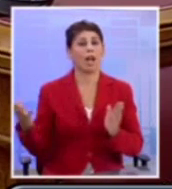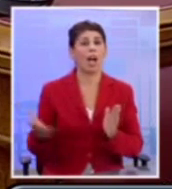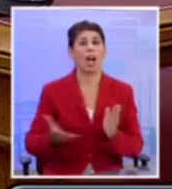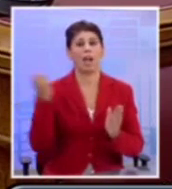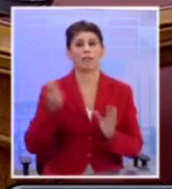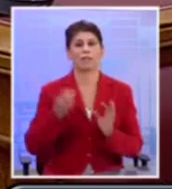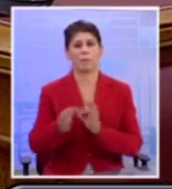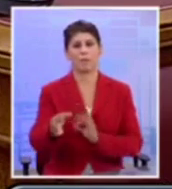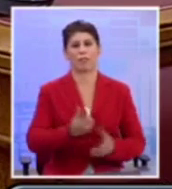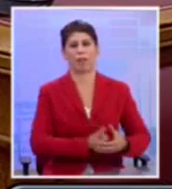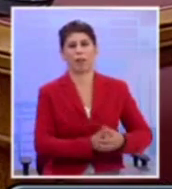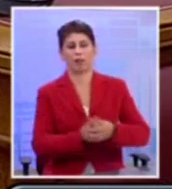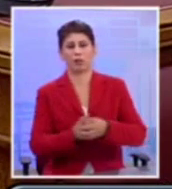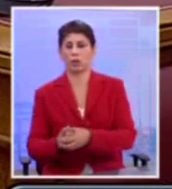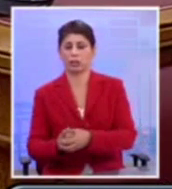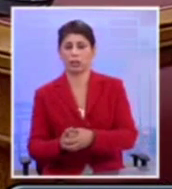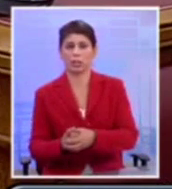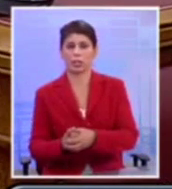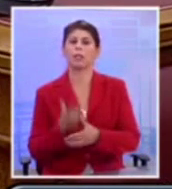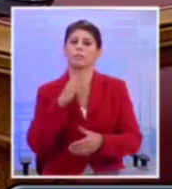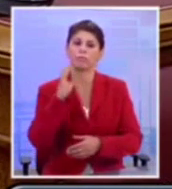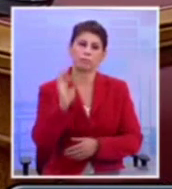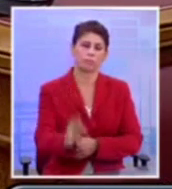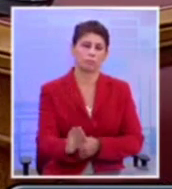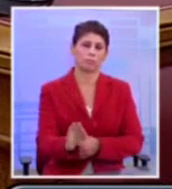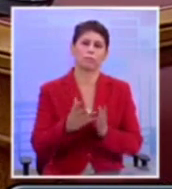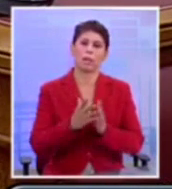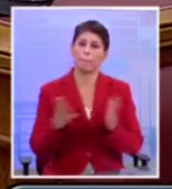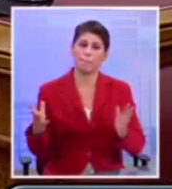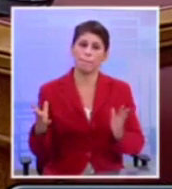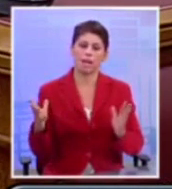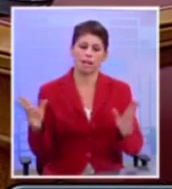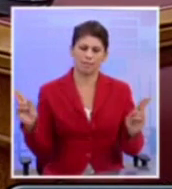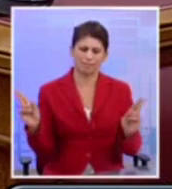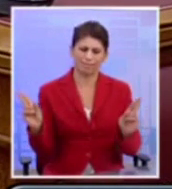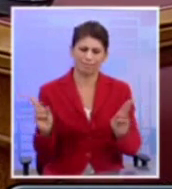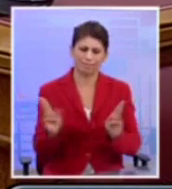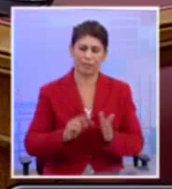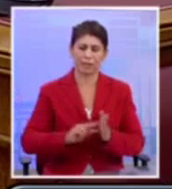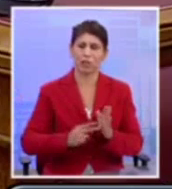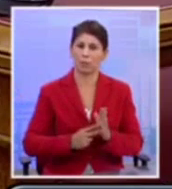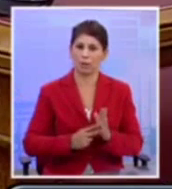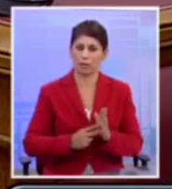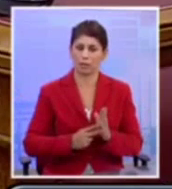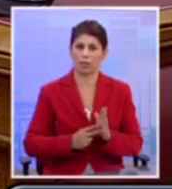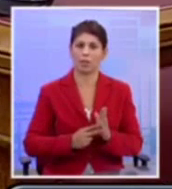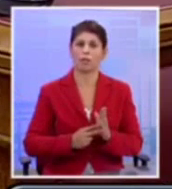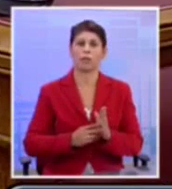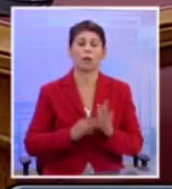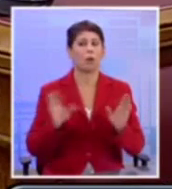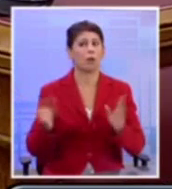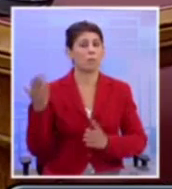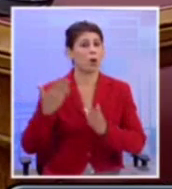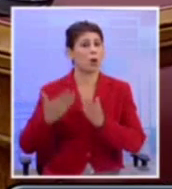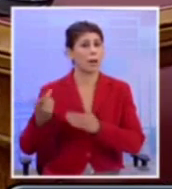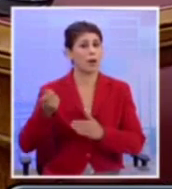αυστηρότατα μέτρα λιτότητας, τα οποία θα οδηγούσαν σε μια μεγάλη συρρήκνωση της οικονομίας και σε μια άνευ προηγουμένου